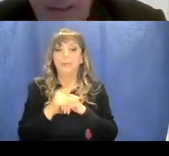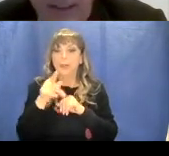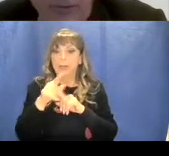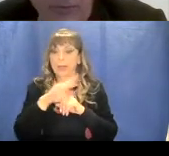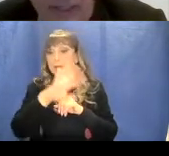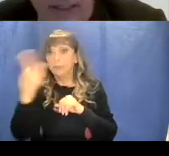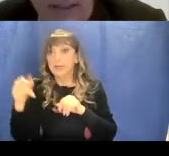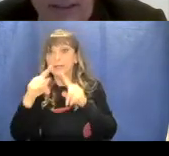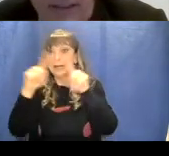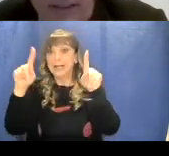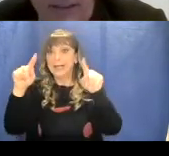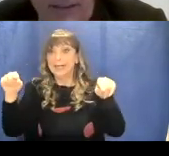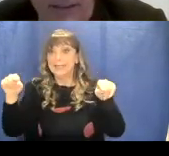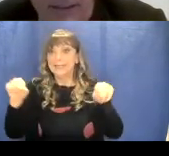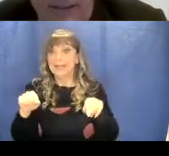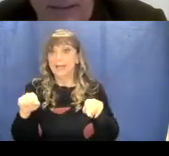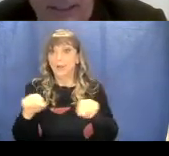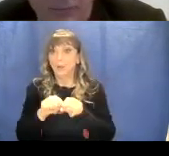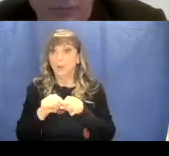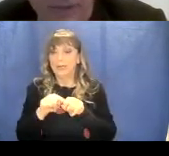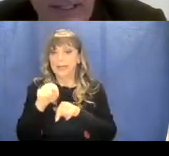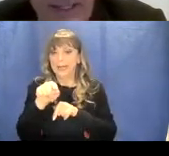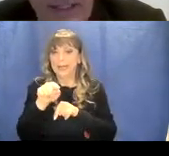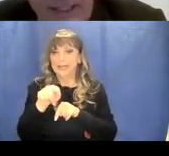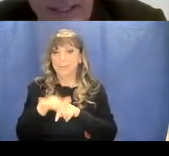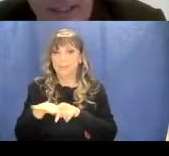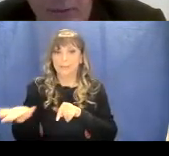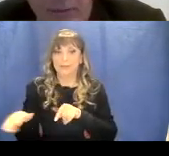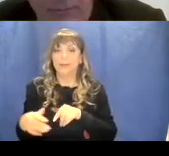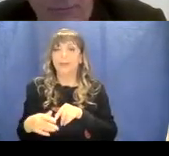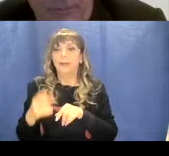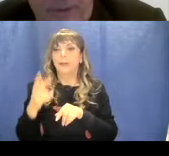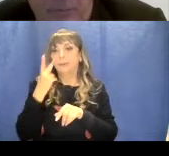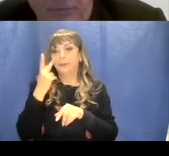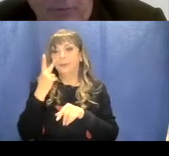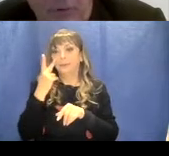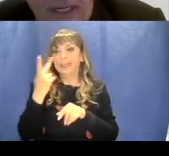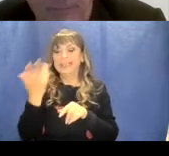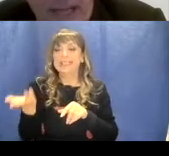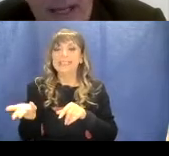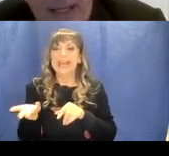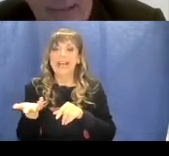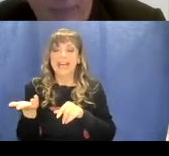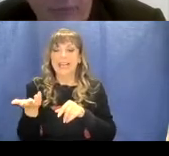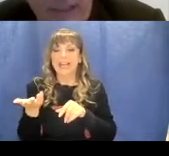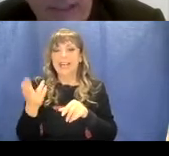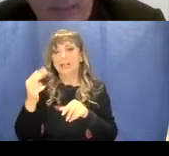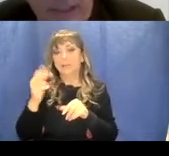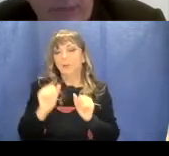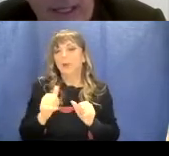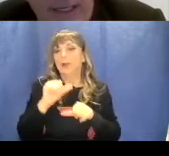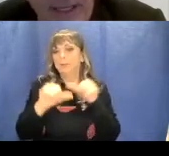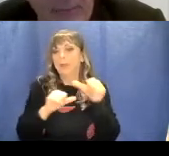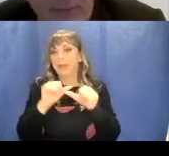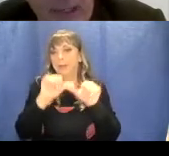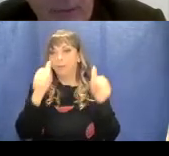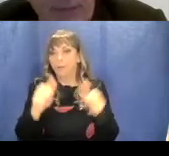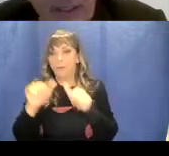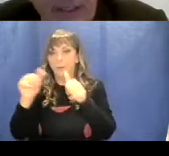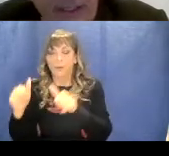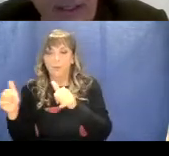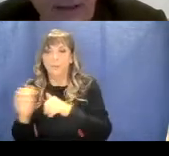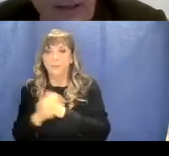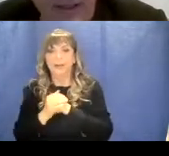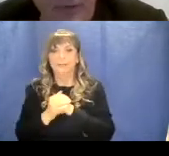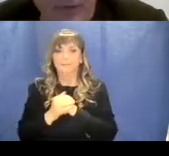allora dal punto di vista artistico uno può cambiare la forma delle mattonelle sarebbe bello